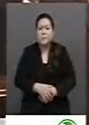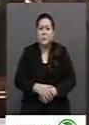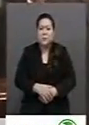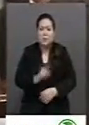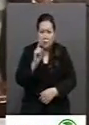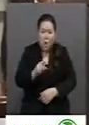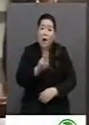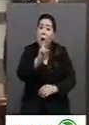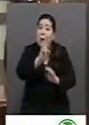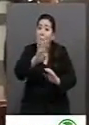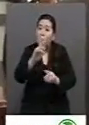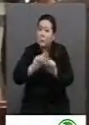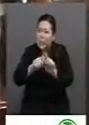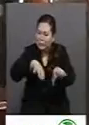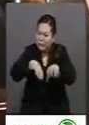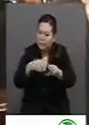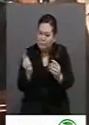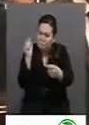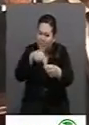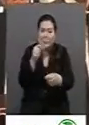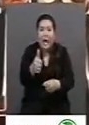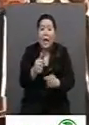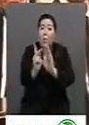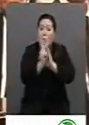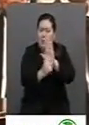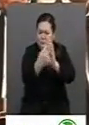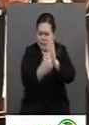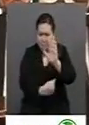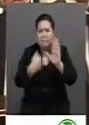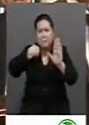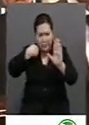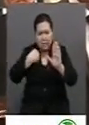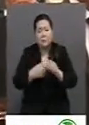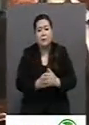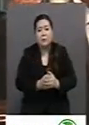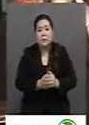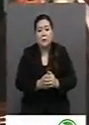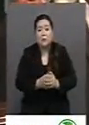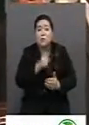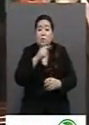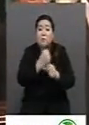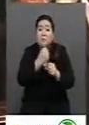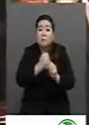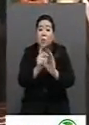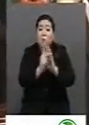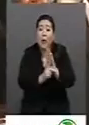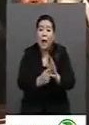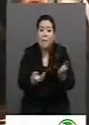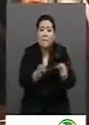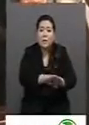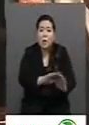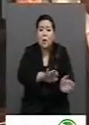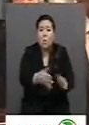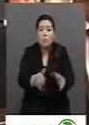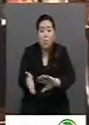ลื้อระบบให้เข้าไปในระบบให้ได้มาตรา44กฎหมายไอ้ศึกษาใช่แบบนี้ถ้าไปลื้อปั๊บยุบไอ้นี่ยุบไอ้นั่น